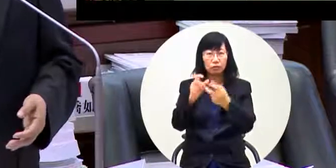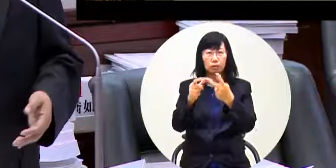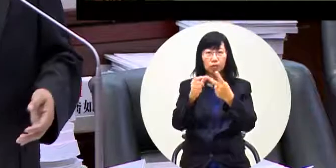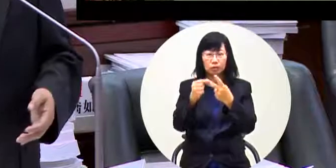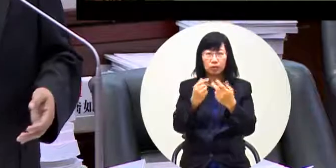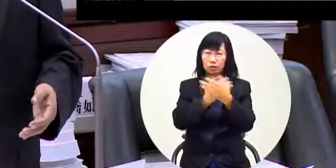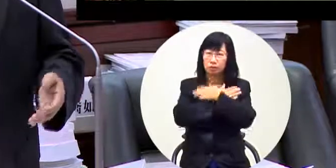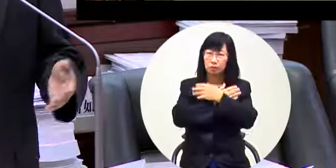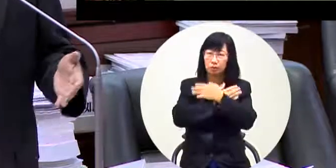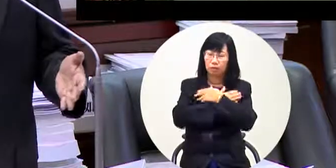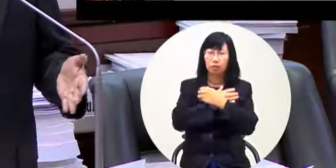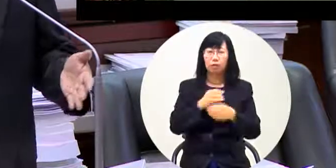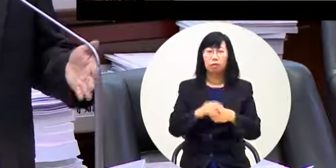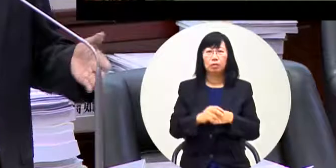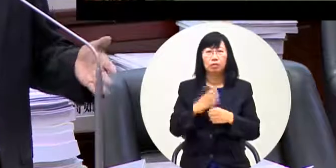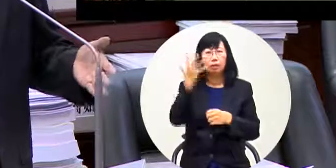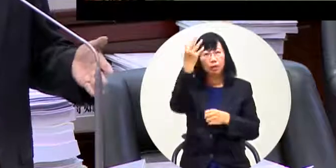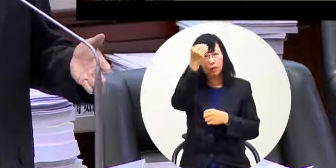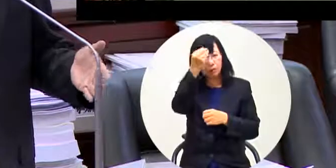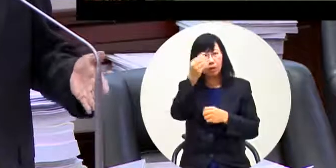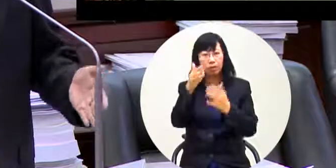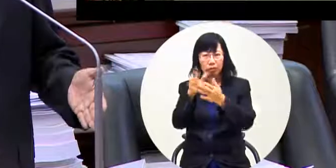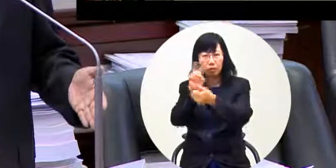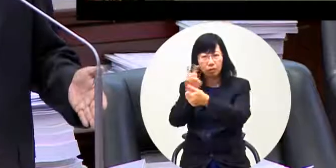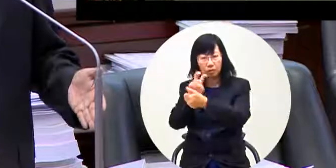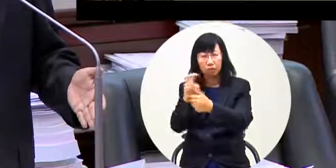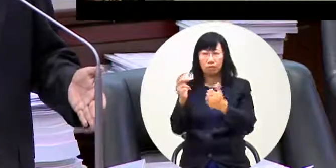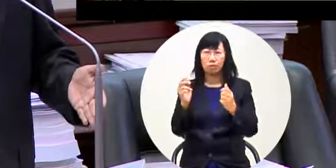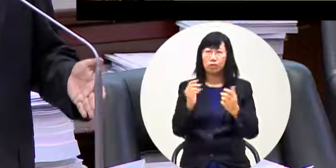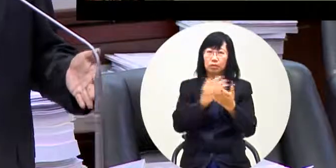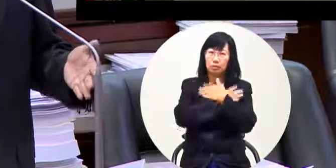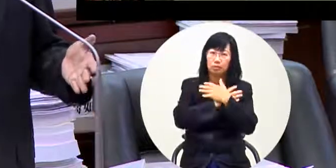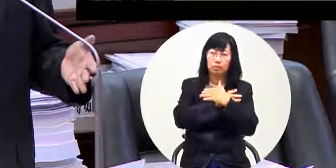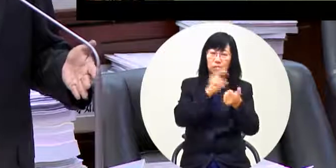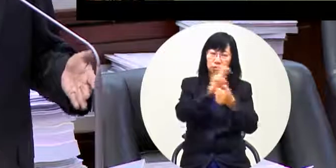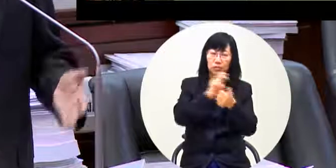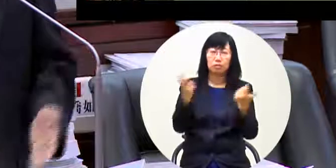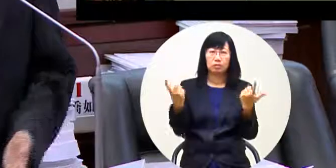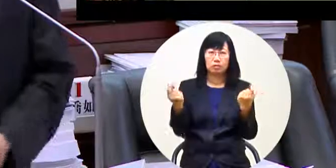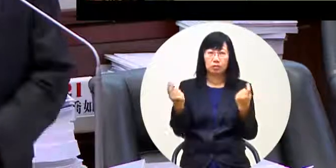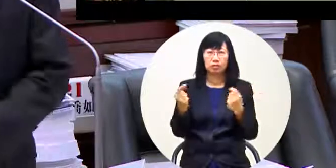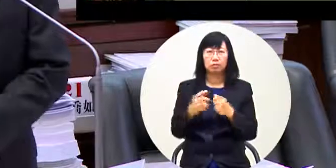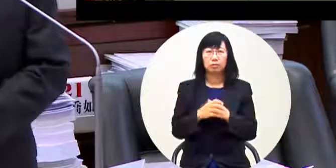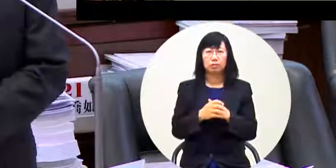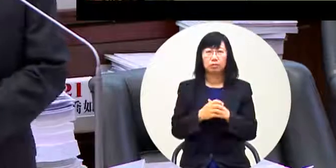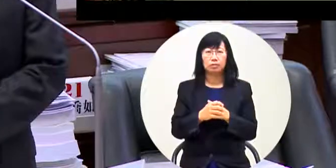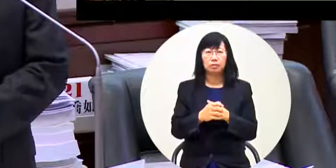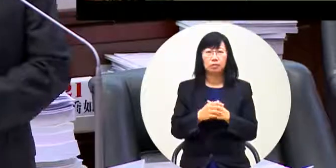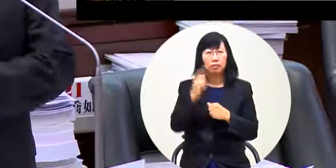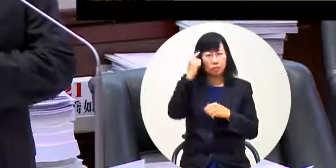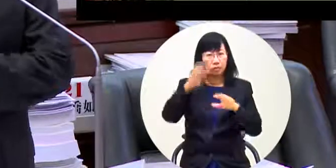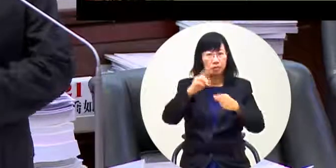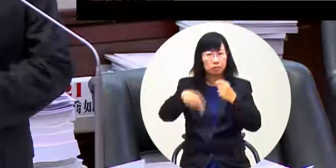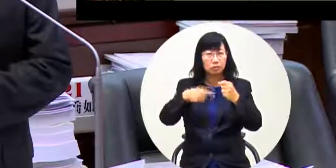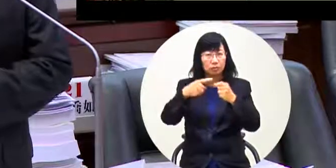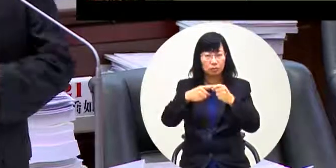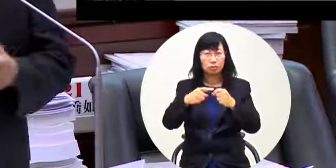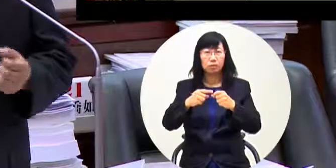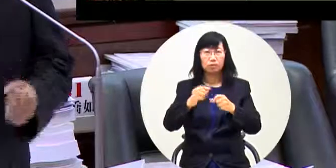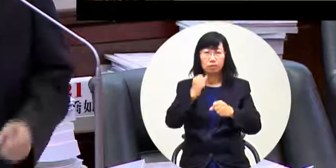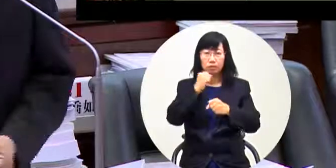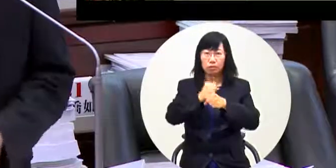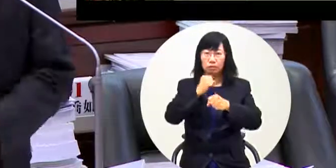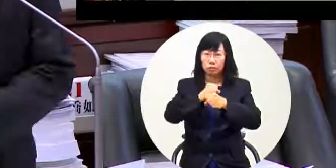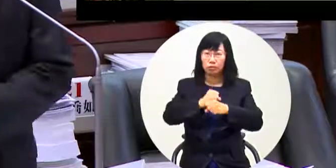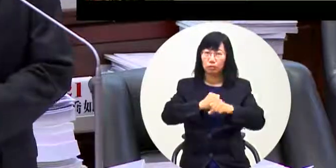幼。长照政策在今年实施之后，我想包括我们在部门咨询也问过我们社会局长，